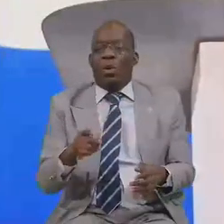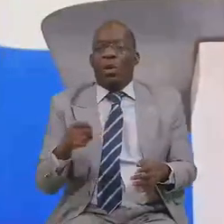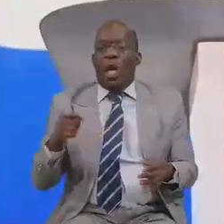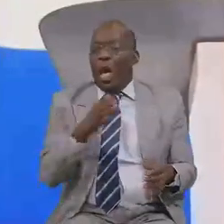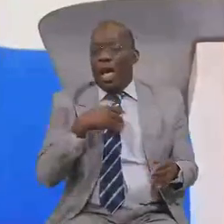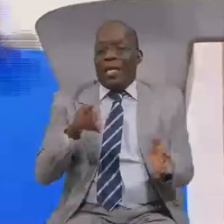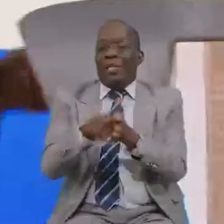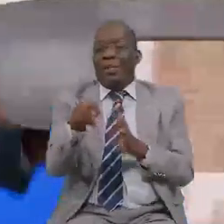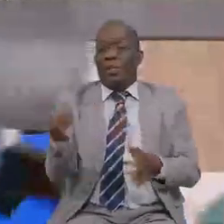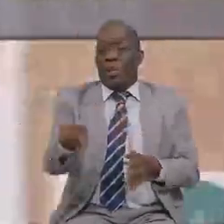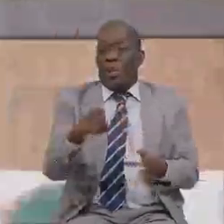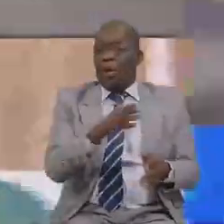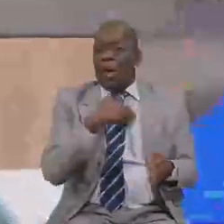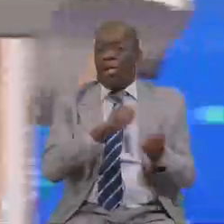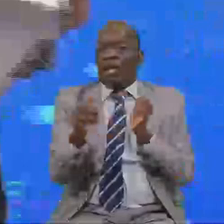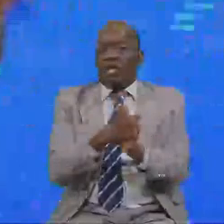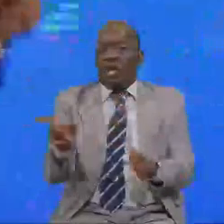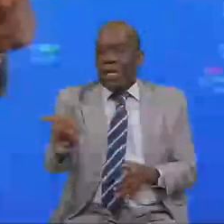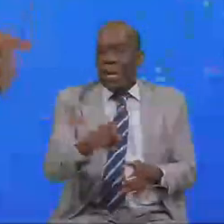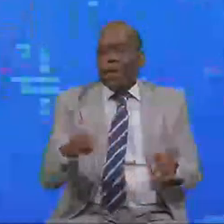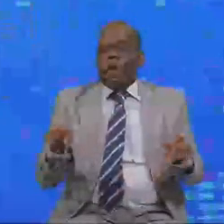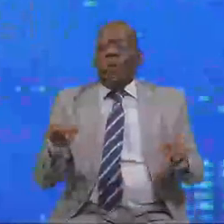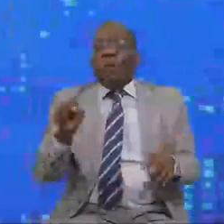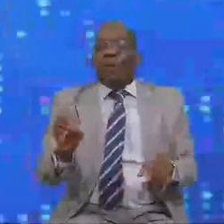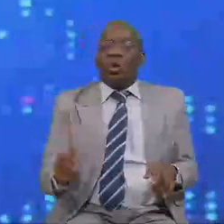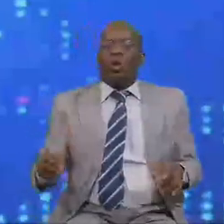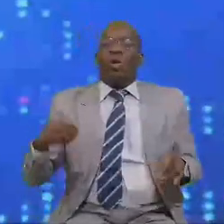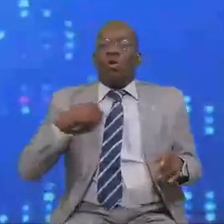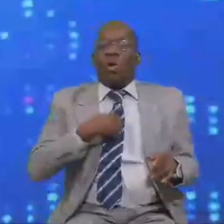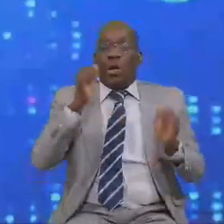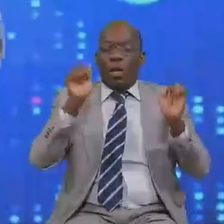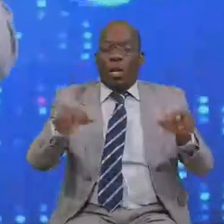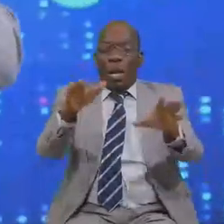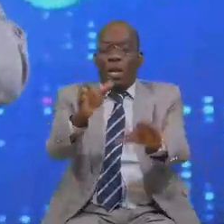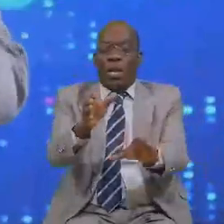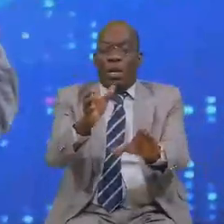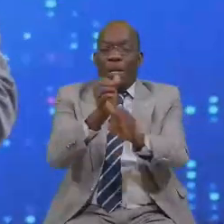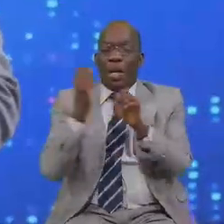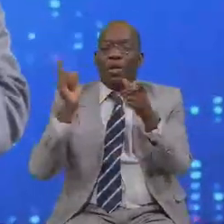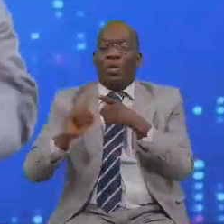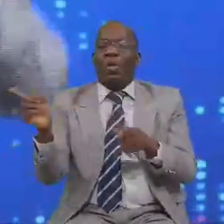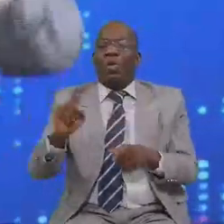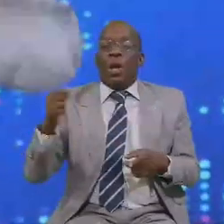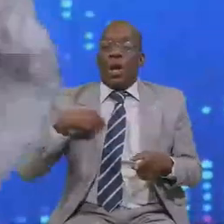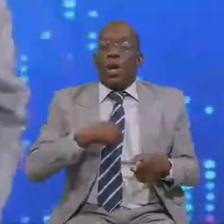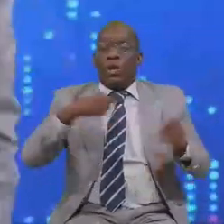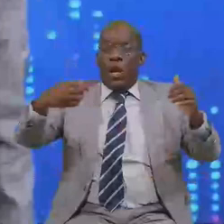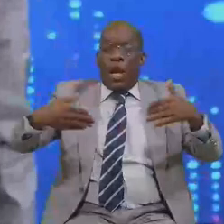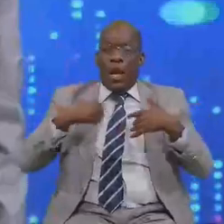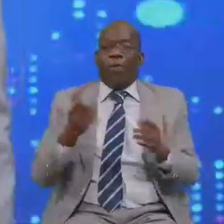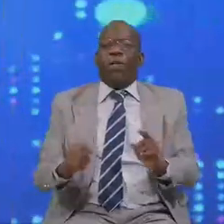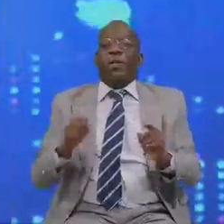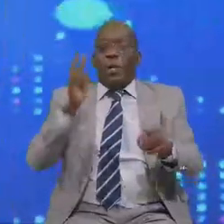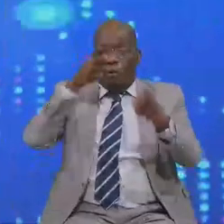les détruire, afin d'arriver là où nous avons la vision d'Absalom,